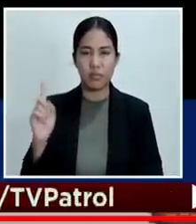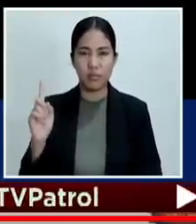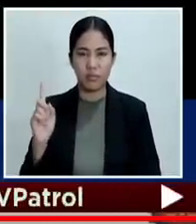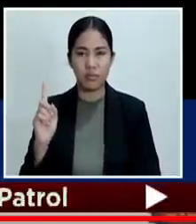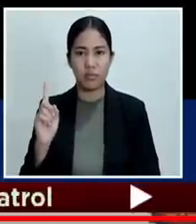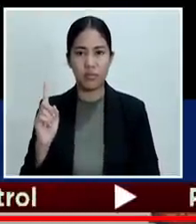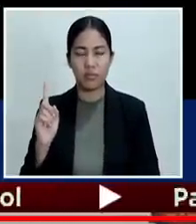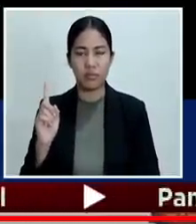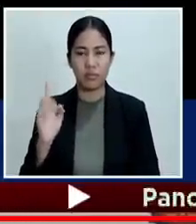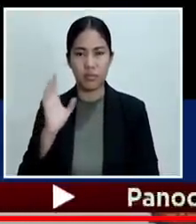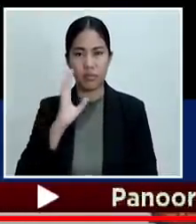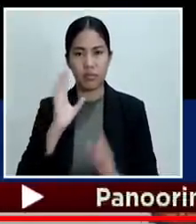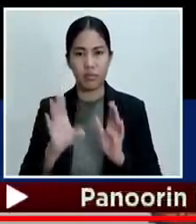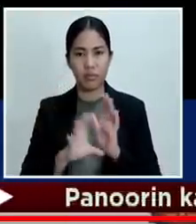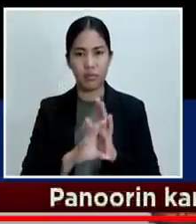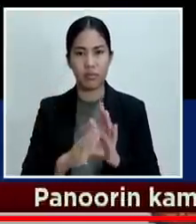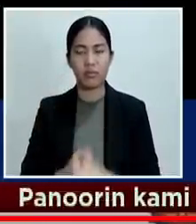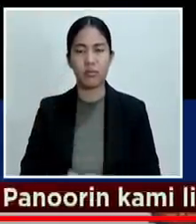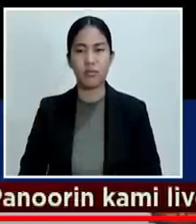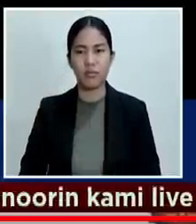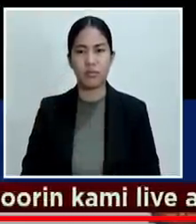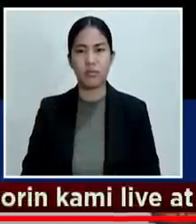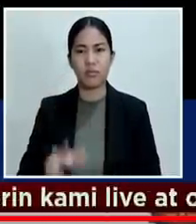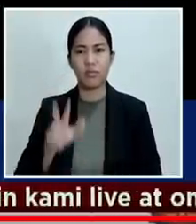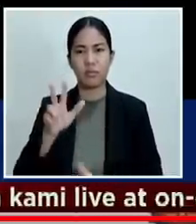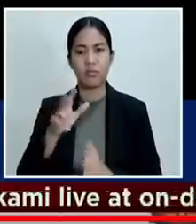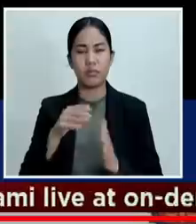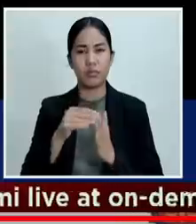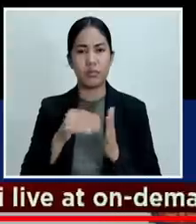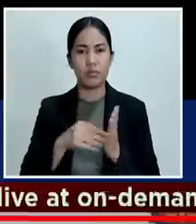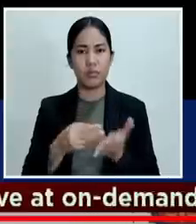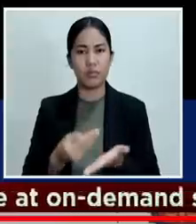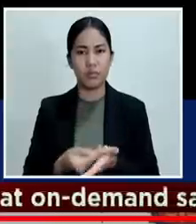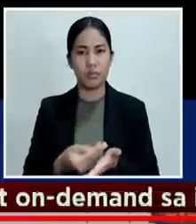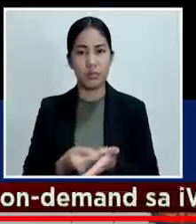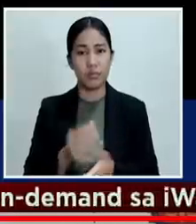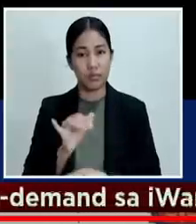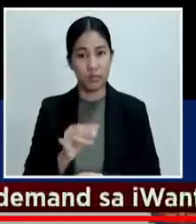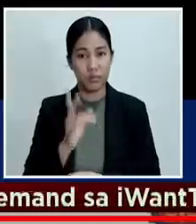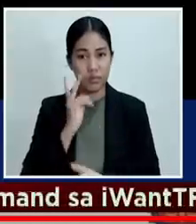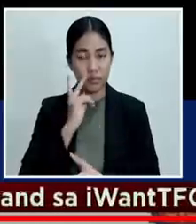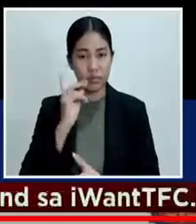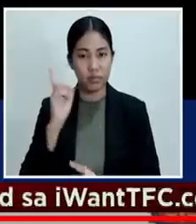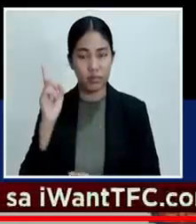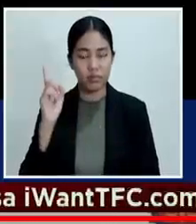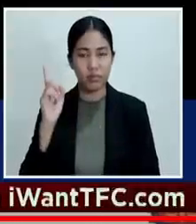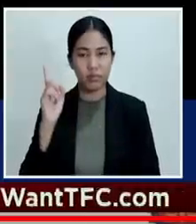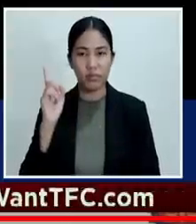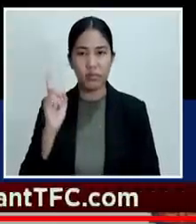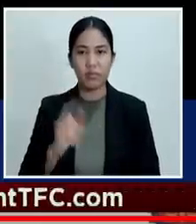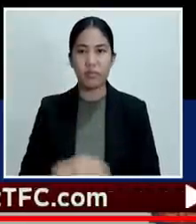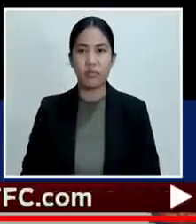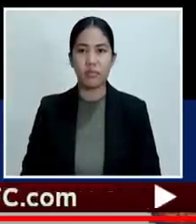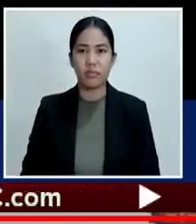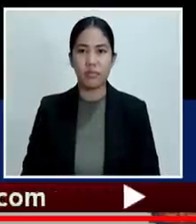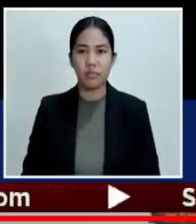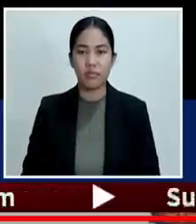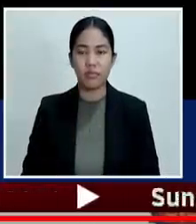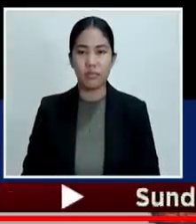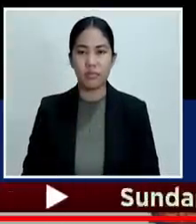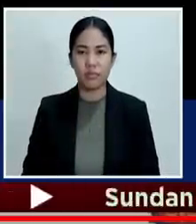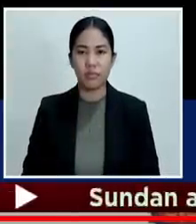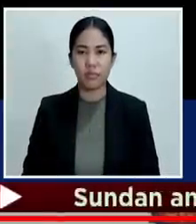itsura ng 12 billion pesos. Ayan ang itsura ng 12 billion pesos na